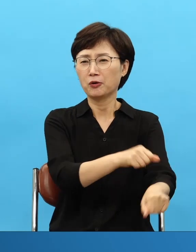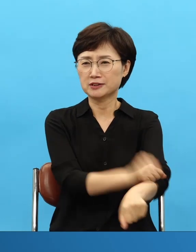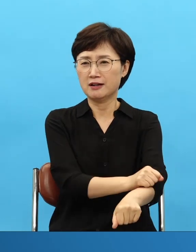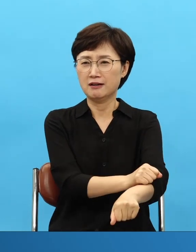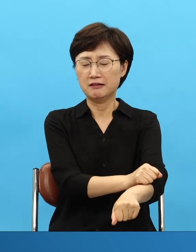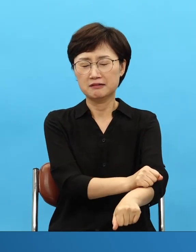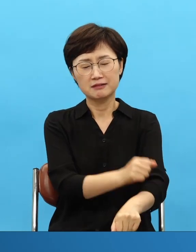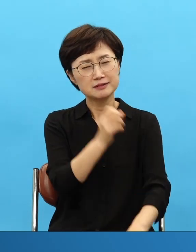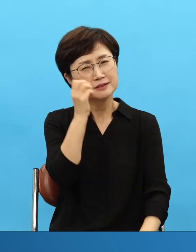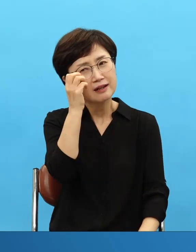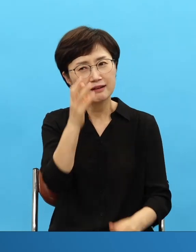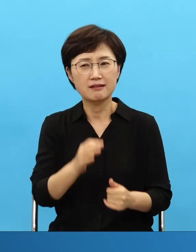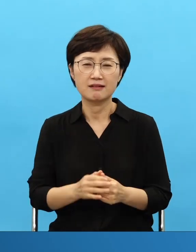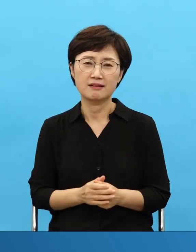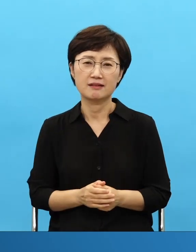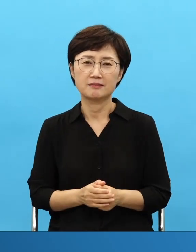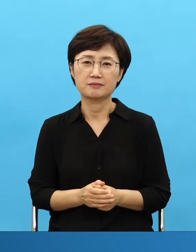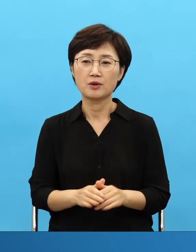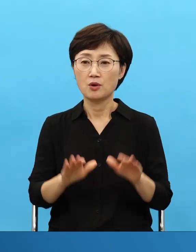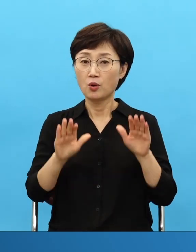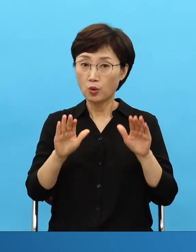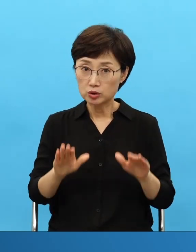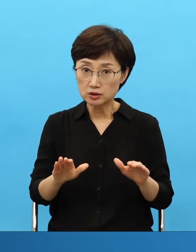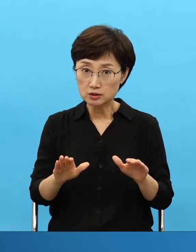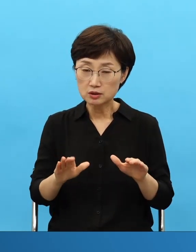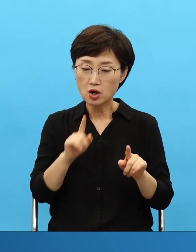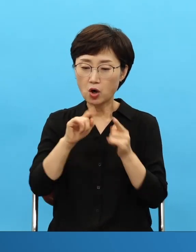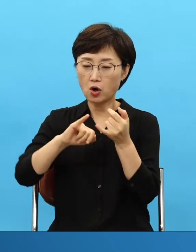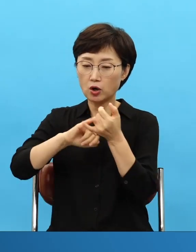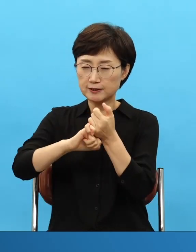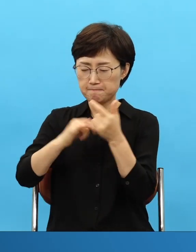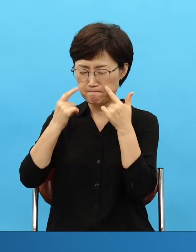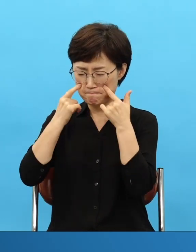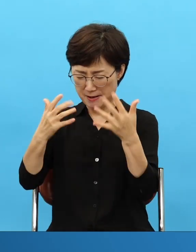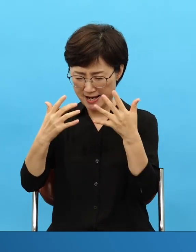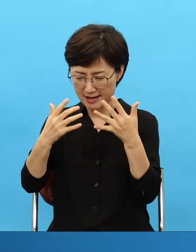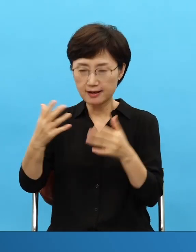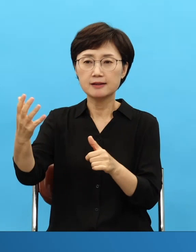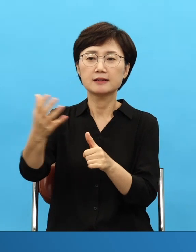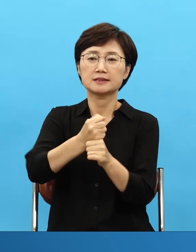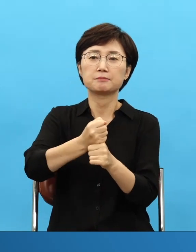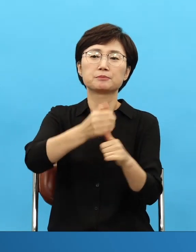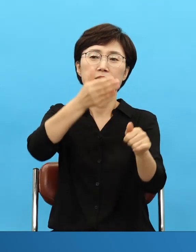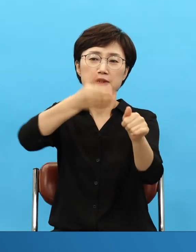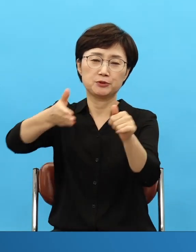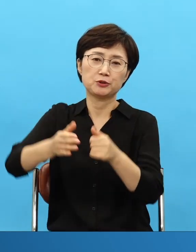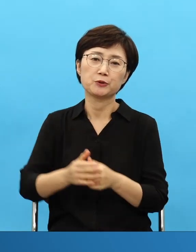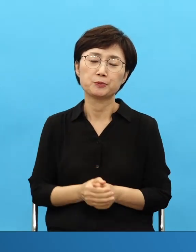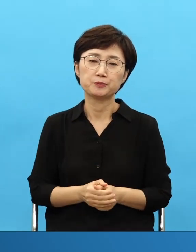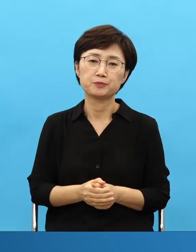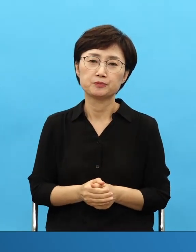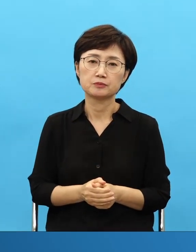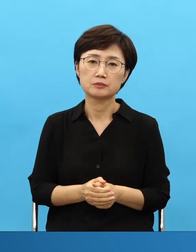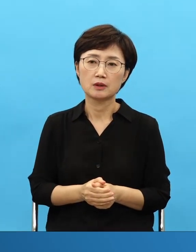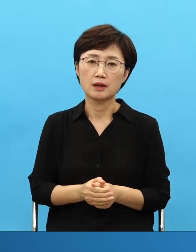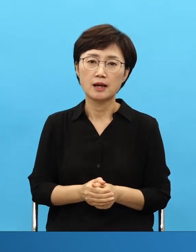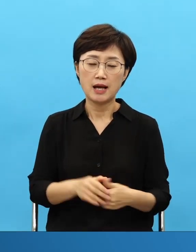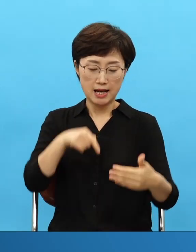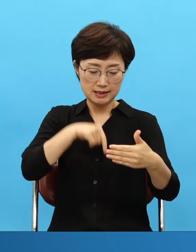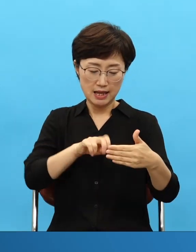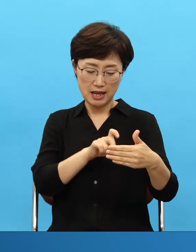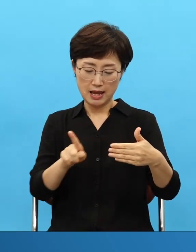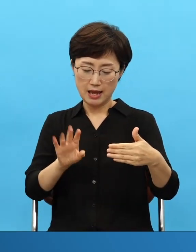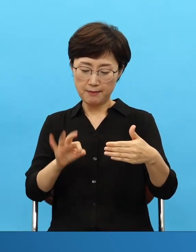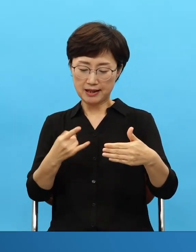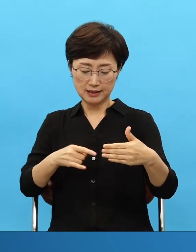오늘 확실한 언약을 붙잡으시기 바랍니다. Today you must hold on to the sure covenant. 망대를 심으라. You must plant